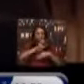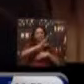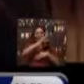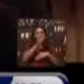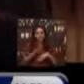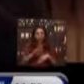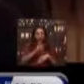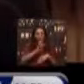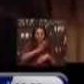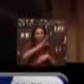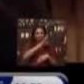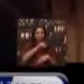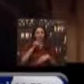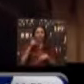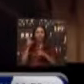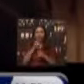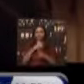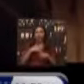انا